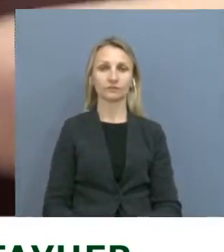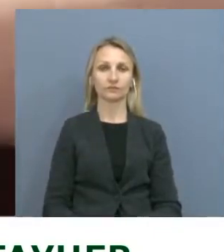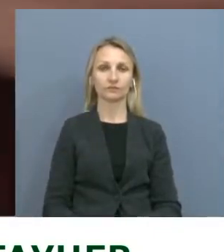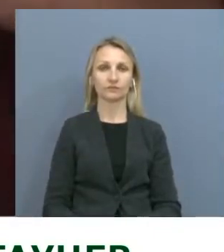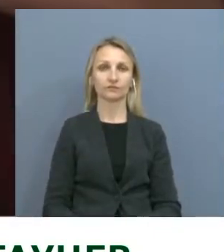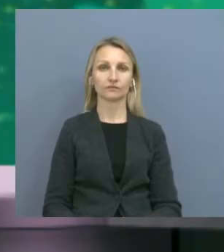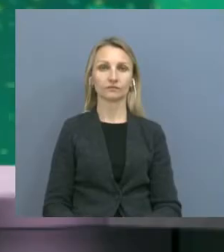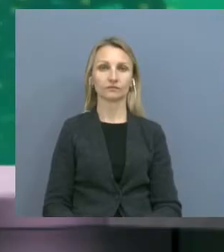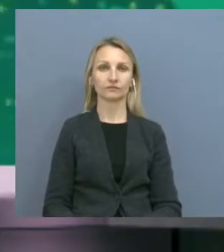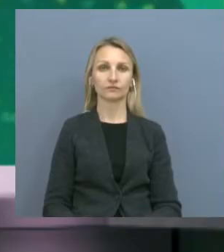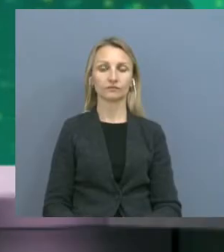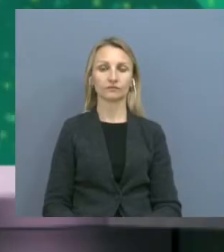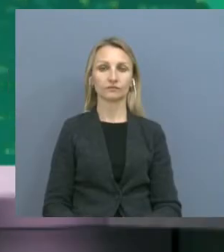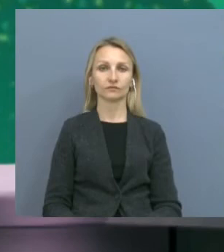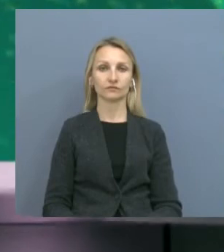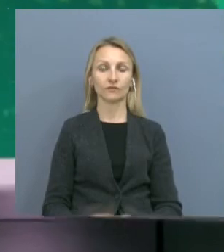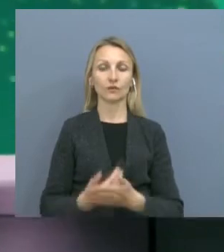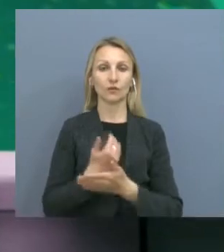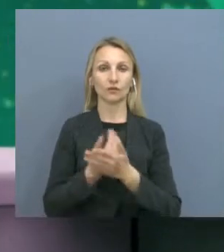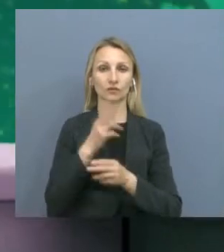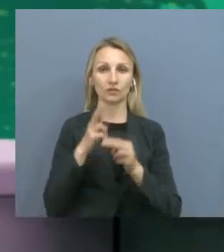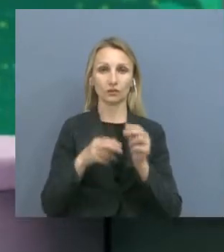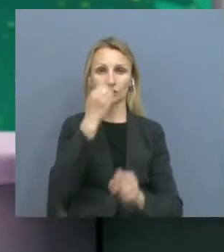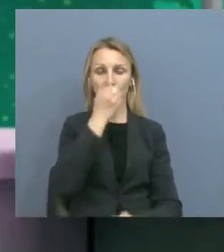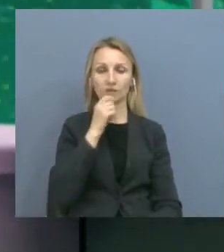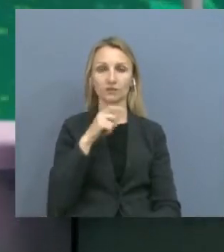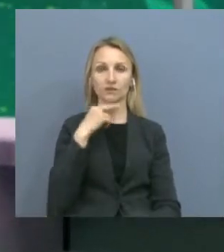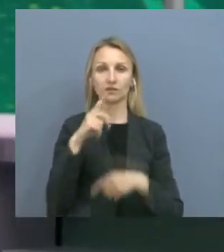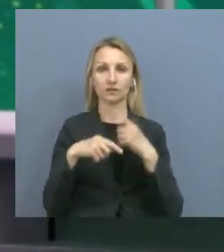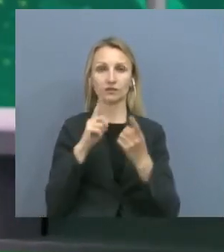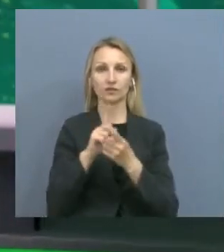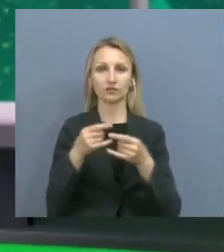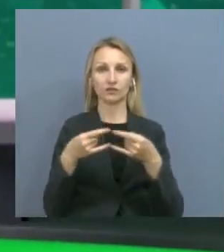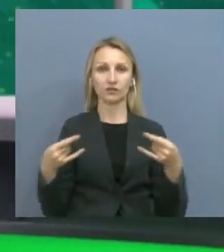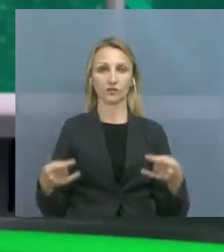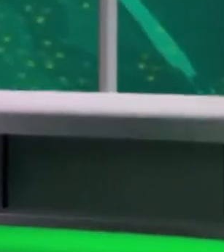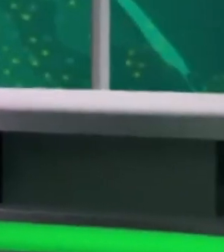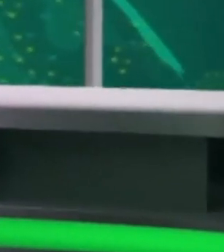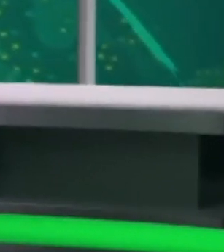Ахпарат. К этой минуте все. Спасибо, что были с нами. До новых встреч в эфире.